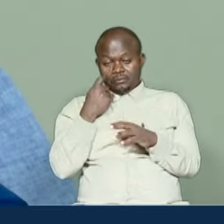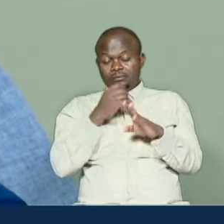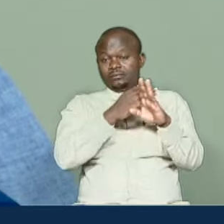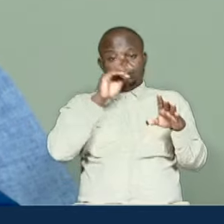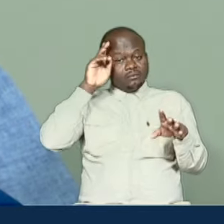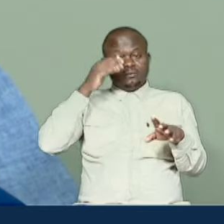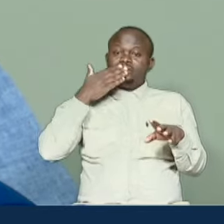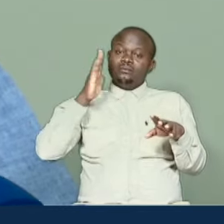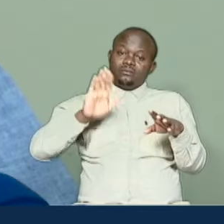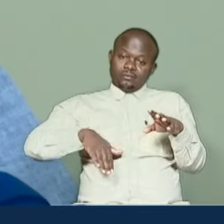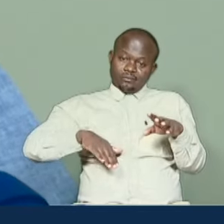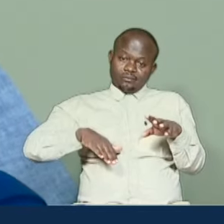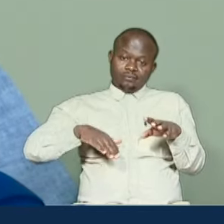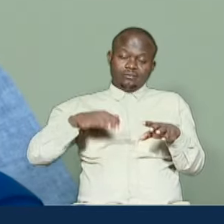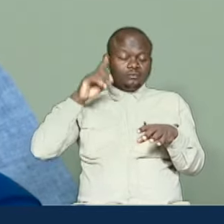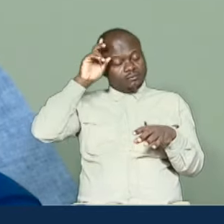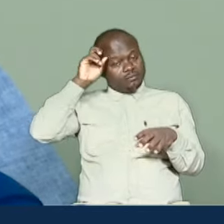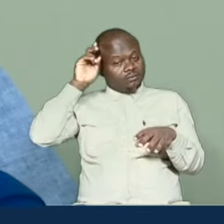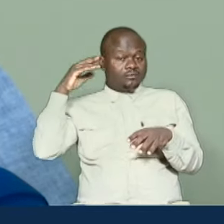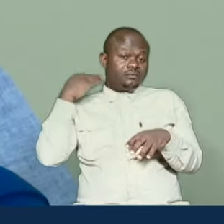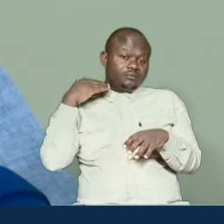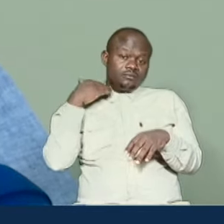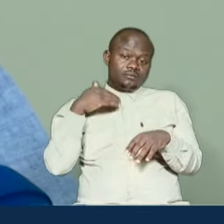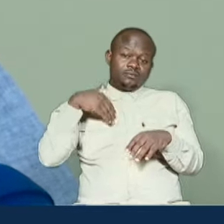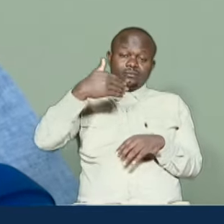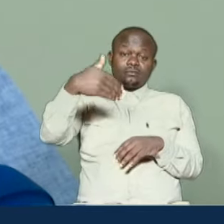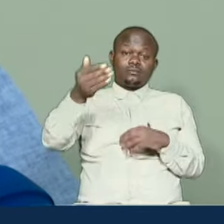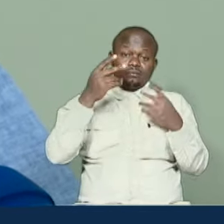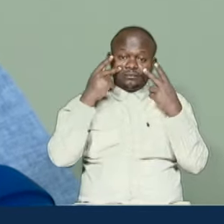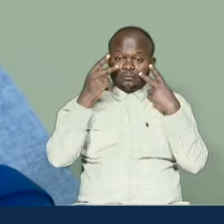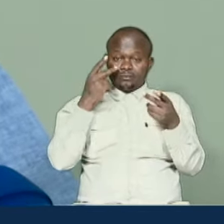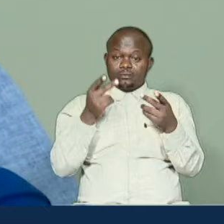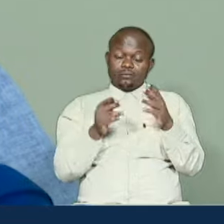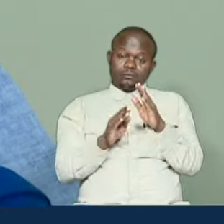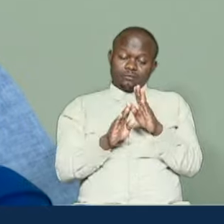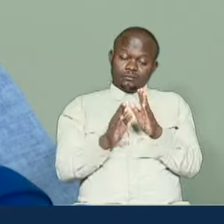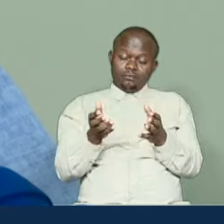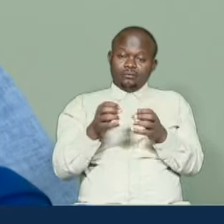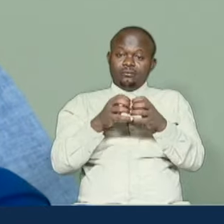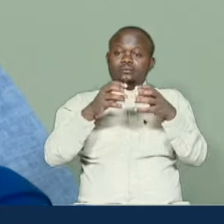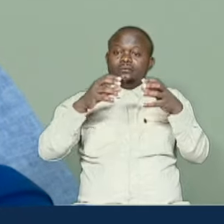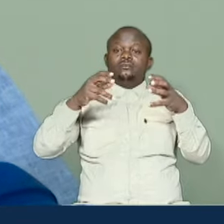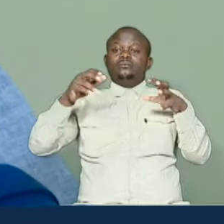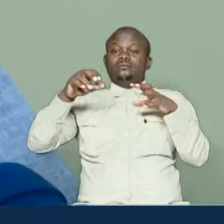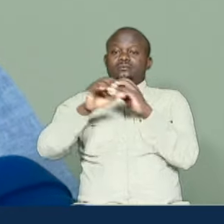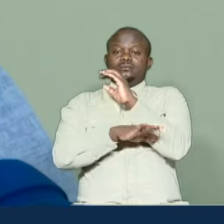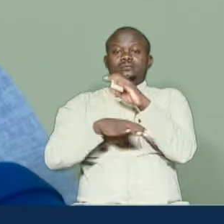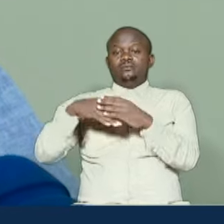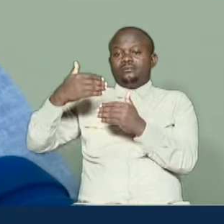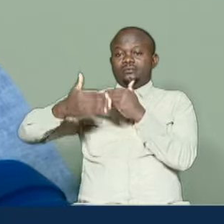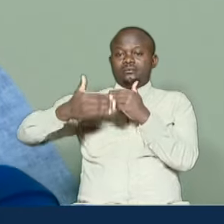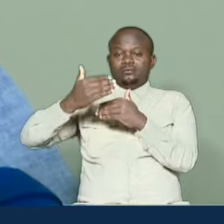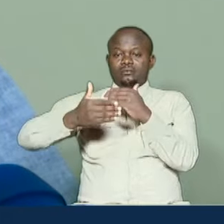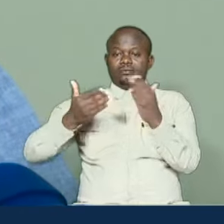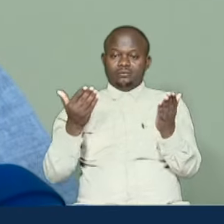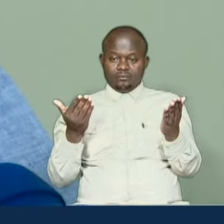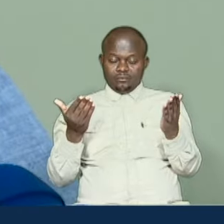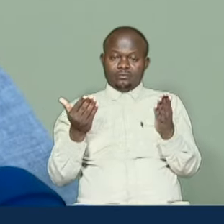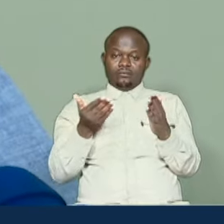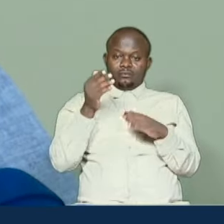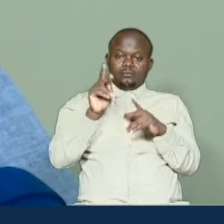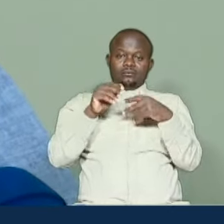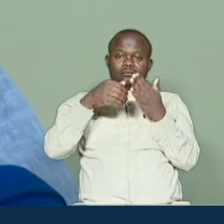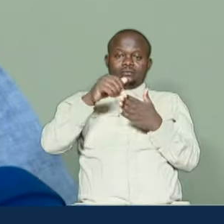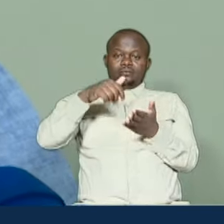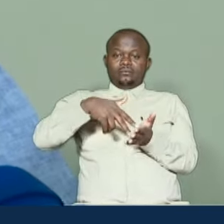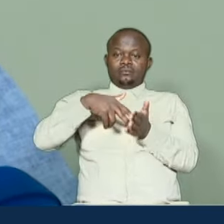ingengabitekerezo igenda ye iri itera intambwe mu bihugu bidukikije, si abantu bakwiye